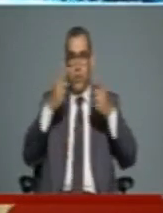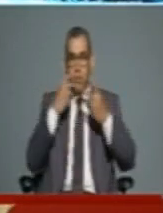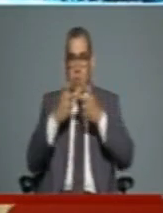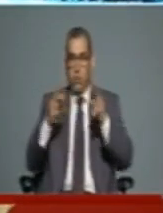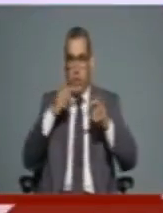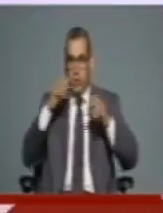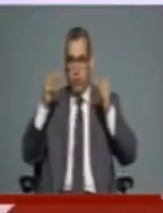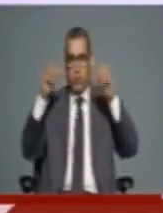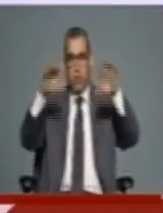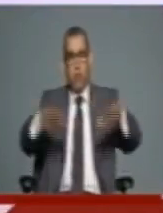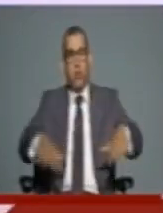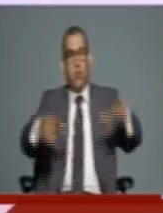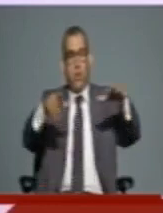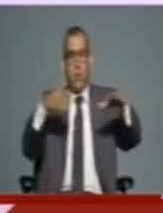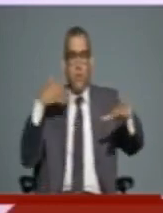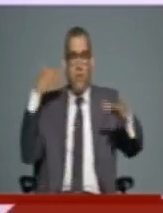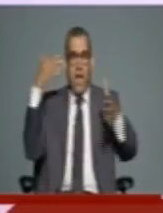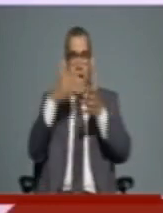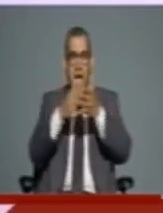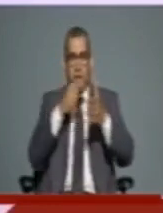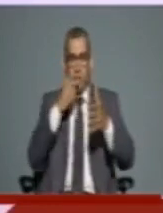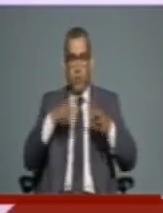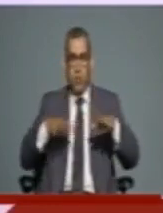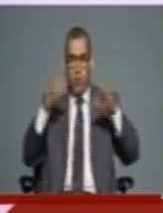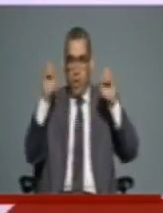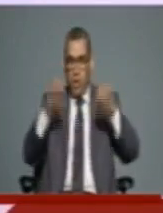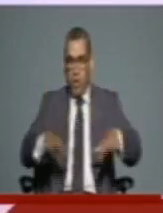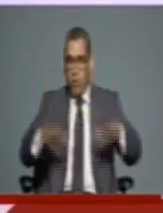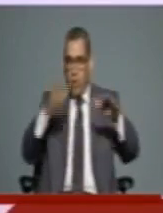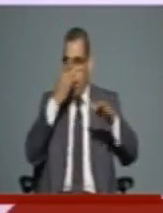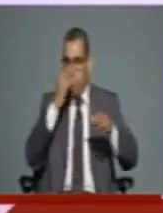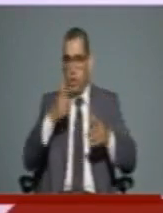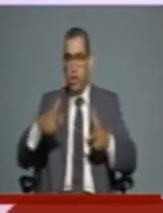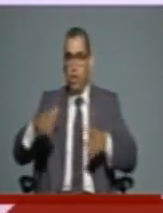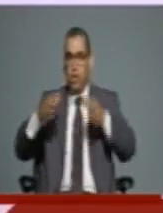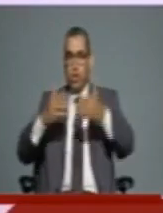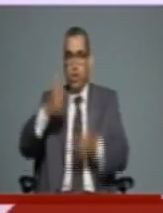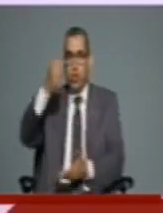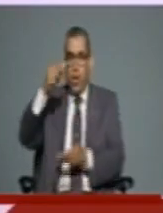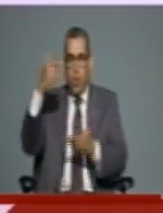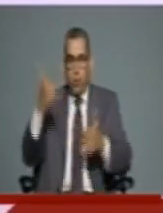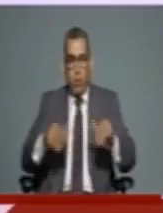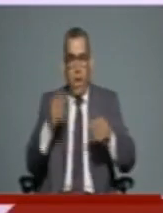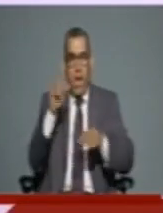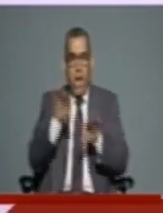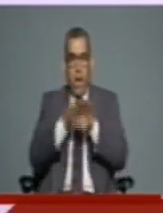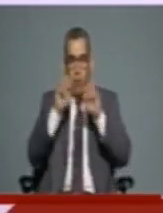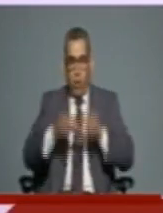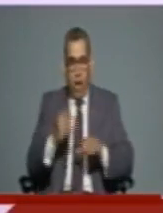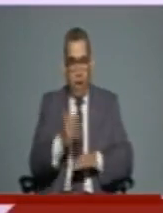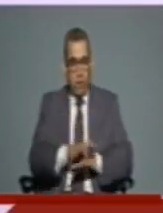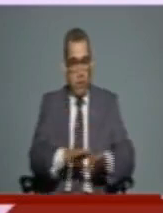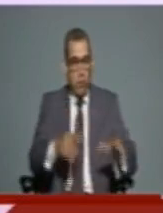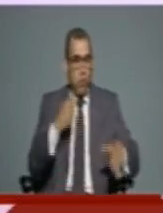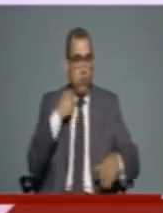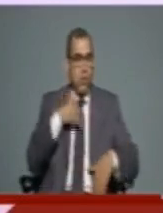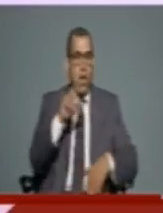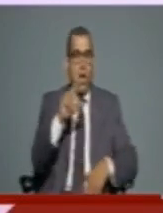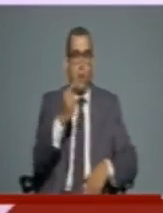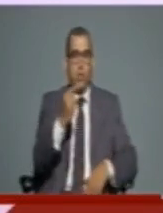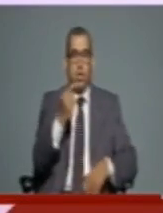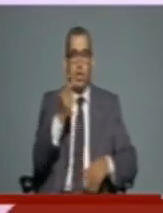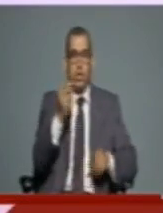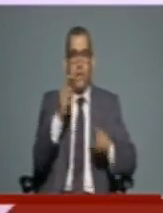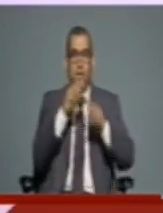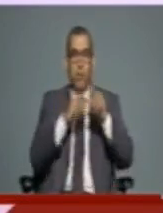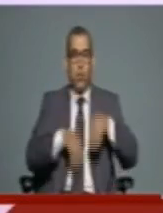الموسم الاشوله كلها بتبقى اتقطعت والقمح نزل على الارض، مش اقل من 15 ل 20%. انما